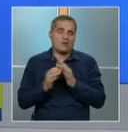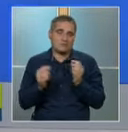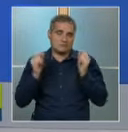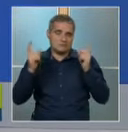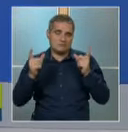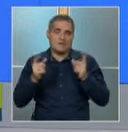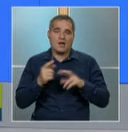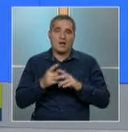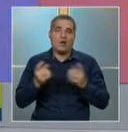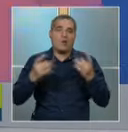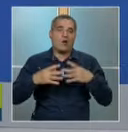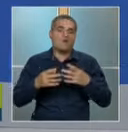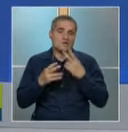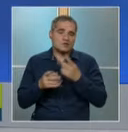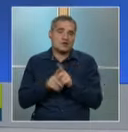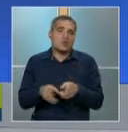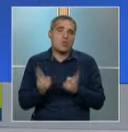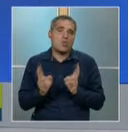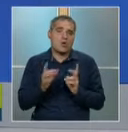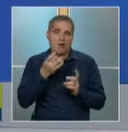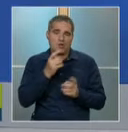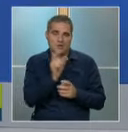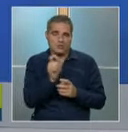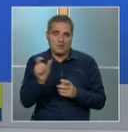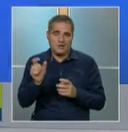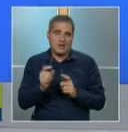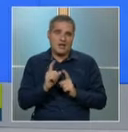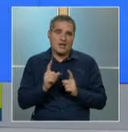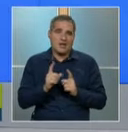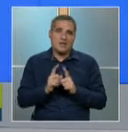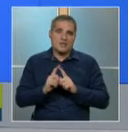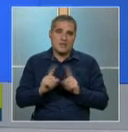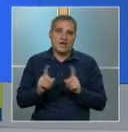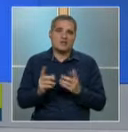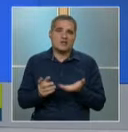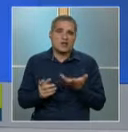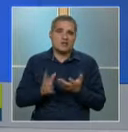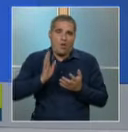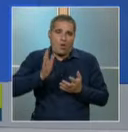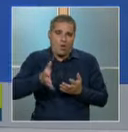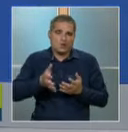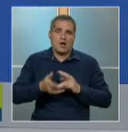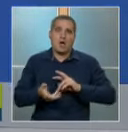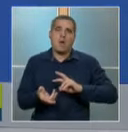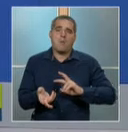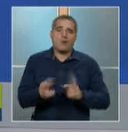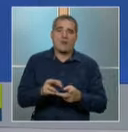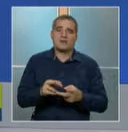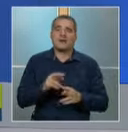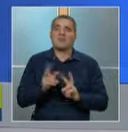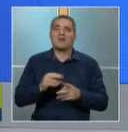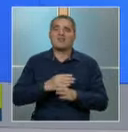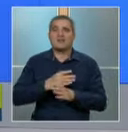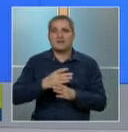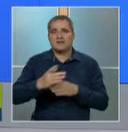поколения, но на по-новите им се струва като нещо нормално. Тоест, не че е лошо промяната. Промяната винаги